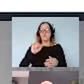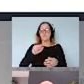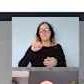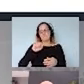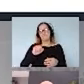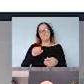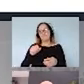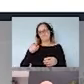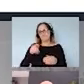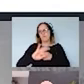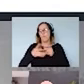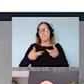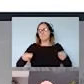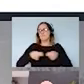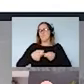CEO, z naszej partnerskiej